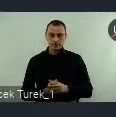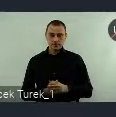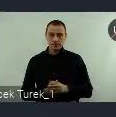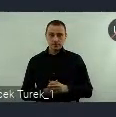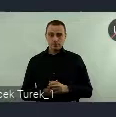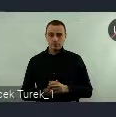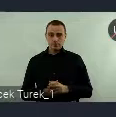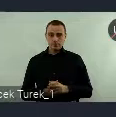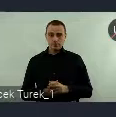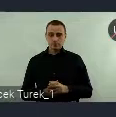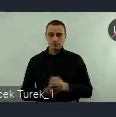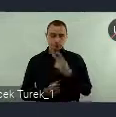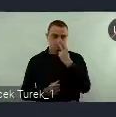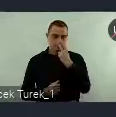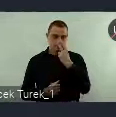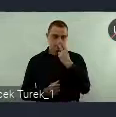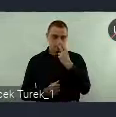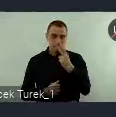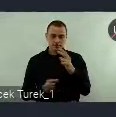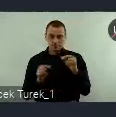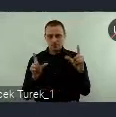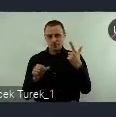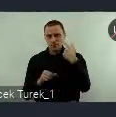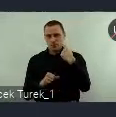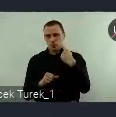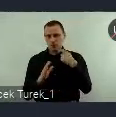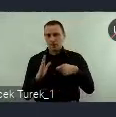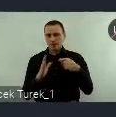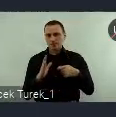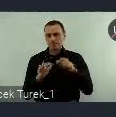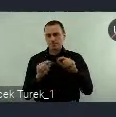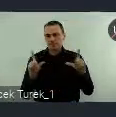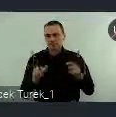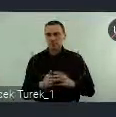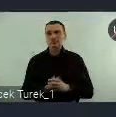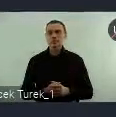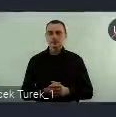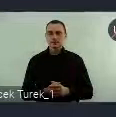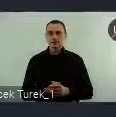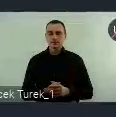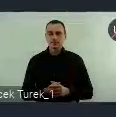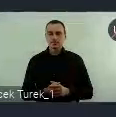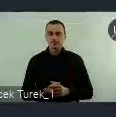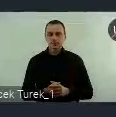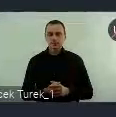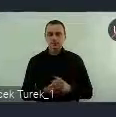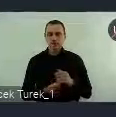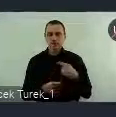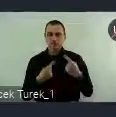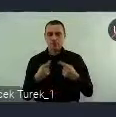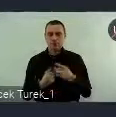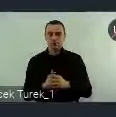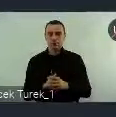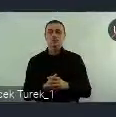z puszczam weźmy sobie dwie minuty tego filmu ja tak pokrótce skomentuję po pierwsze